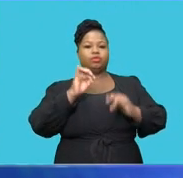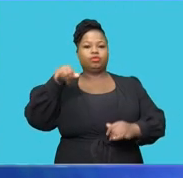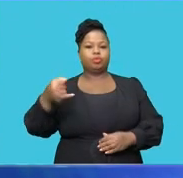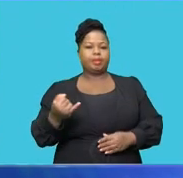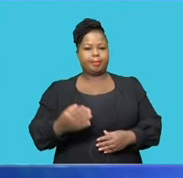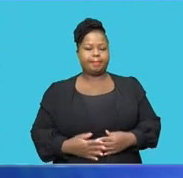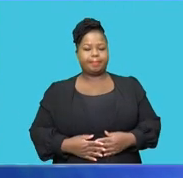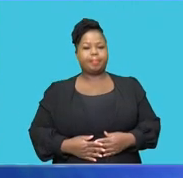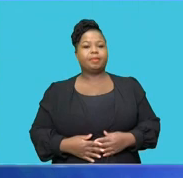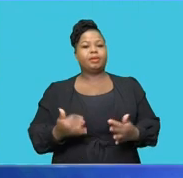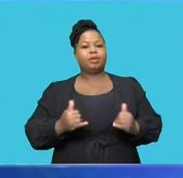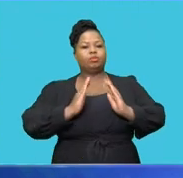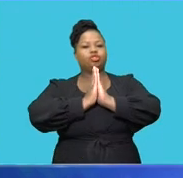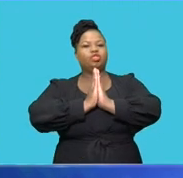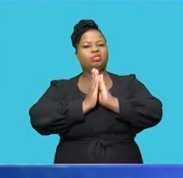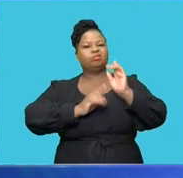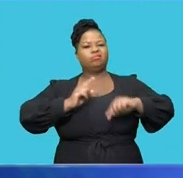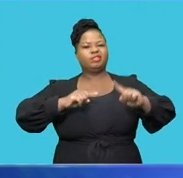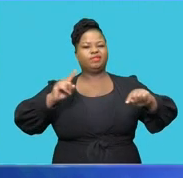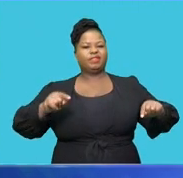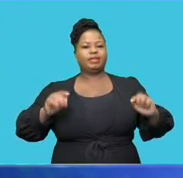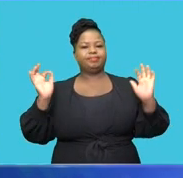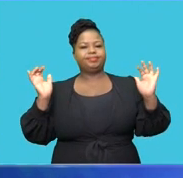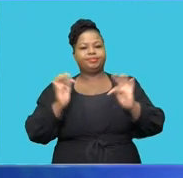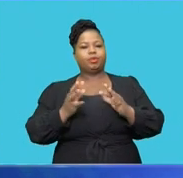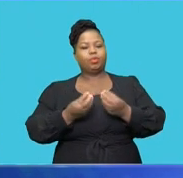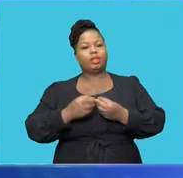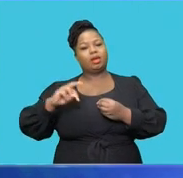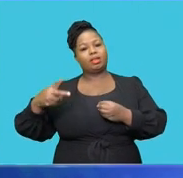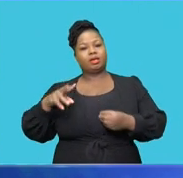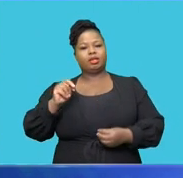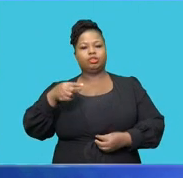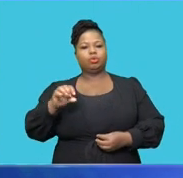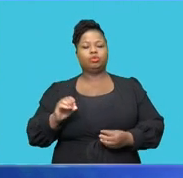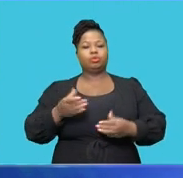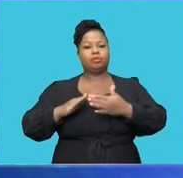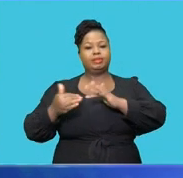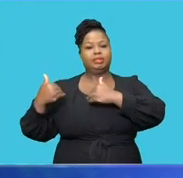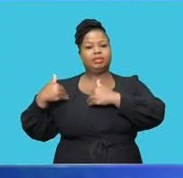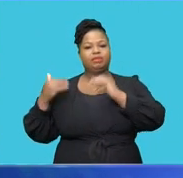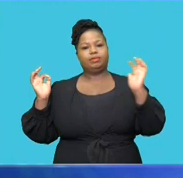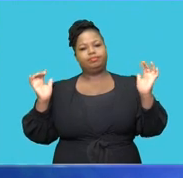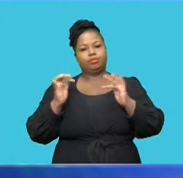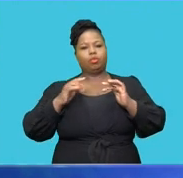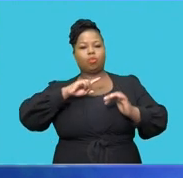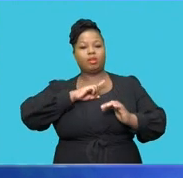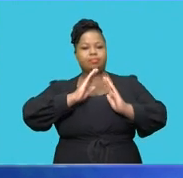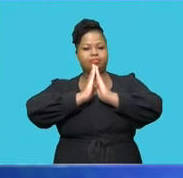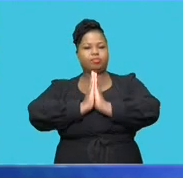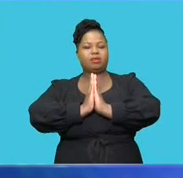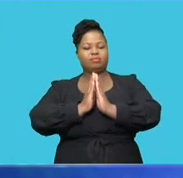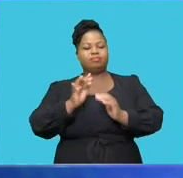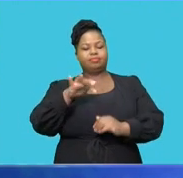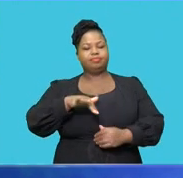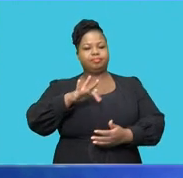ezingqongileyo. Le mibutho yenkolo evela kwiindawo ezohlukeneyo kunye nee-arhente zogcino-mthetho ikwenze oku ngokubamba umthandazo kumbindi wesiXeko